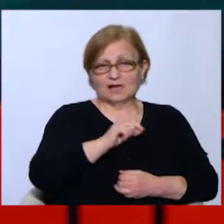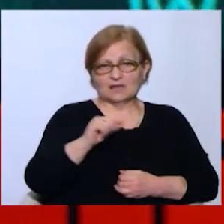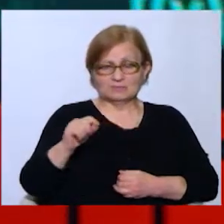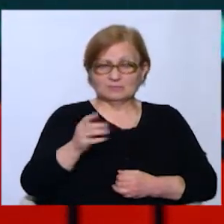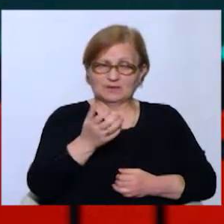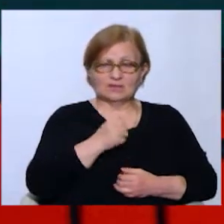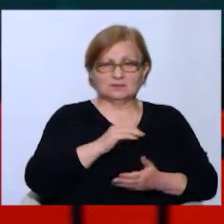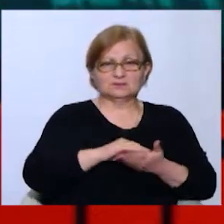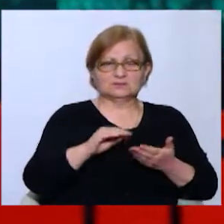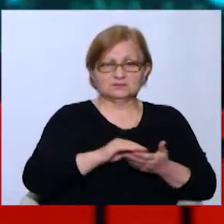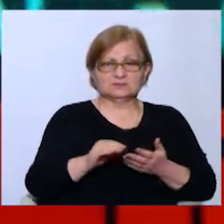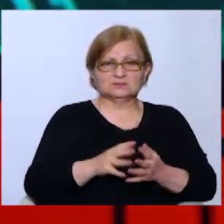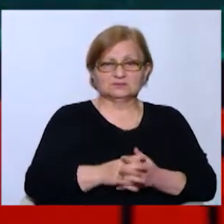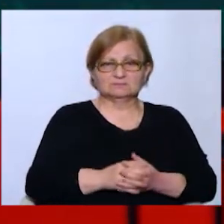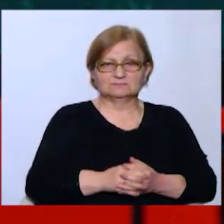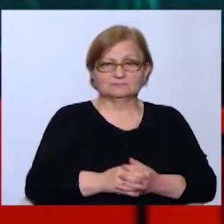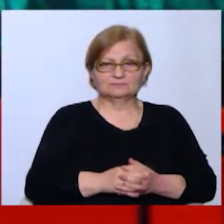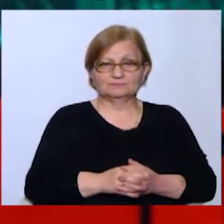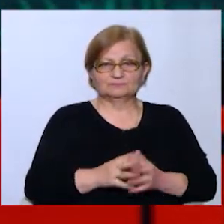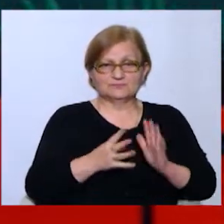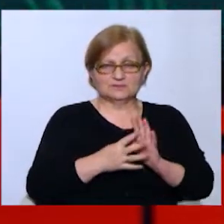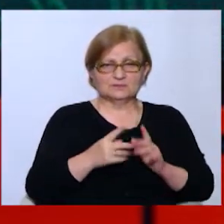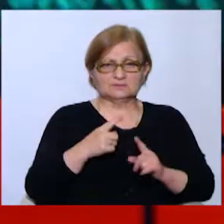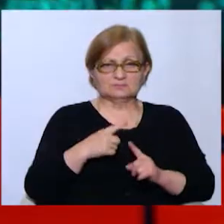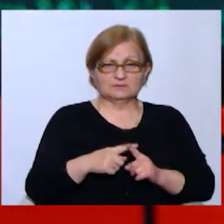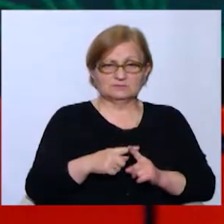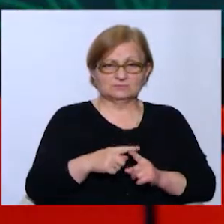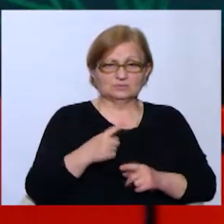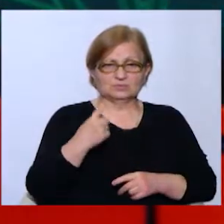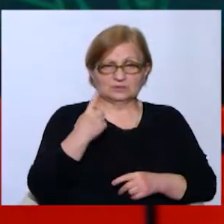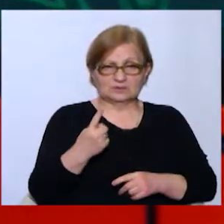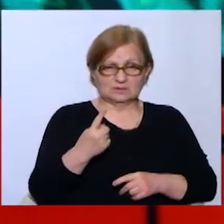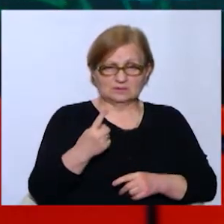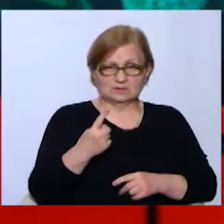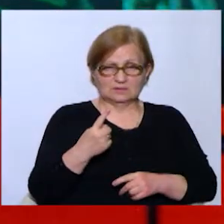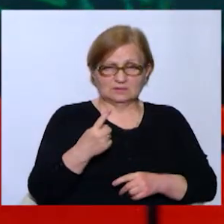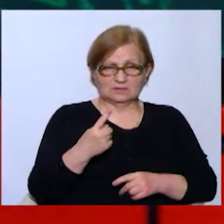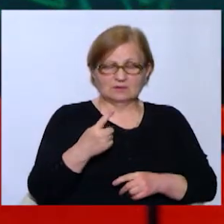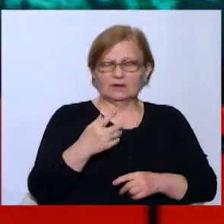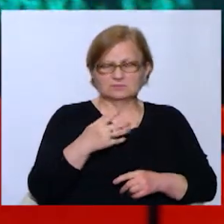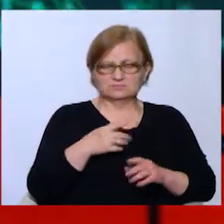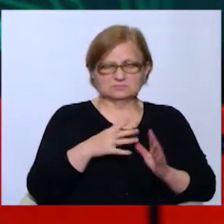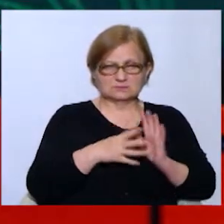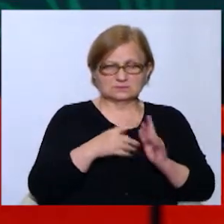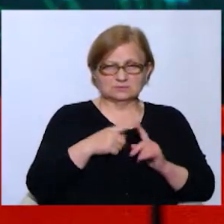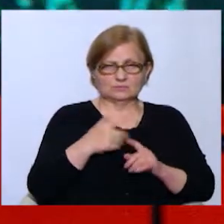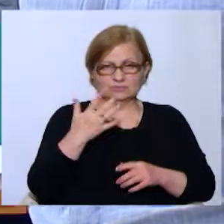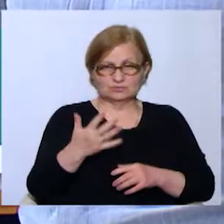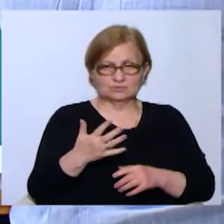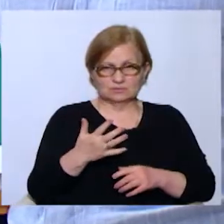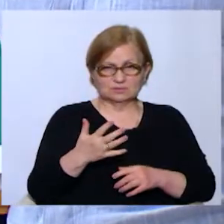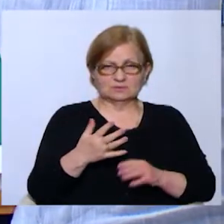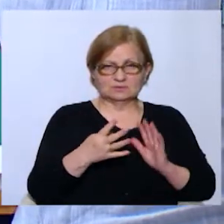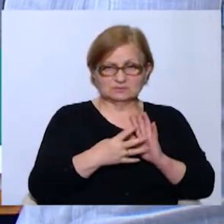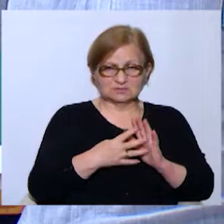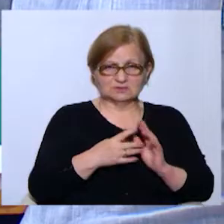ჩავწეროთ. ესე იგი, 9-ს დავუმატოთ 5. როგორც შევთანხმდით,